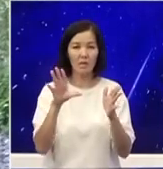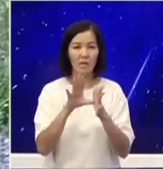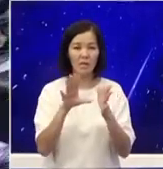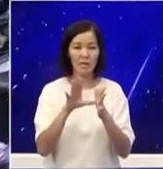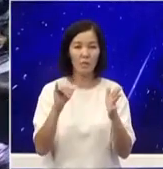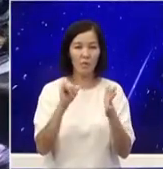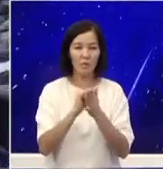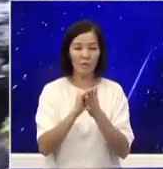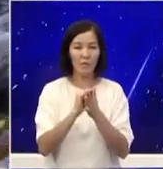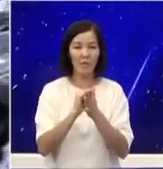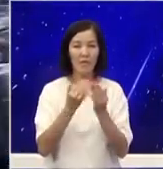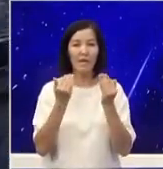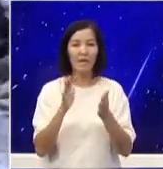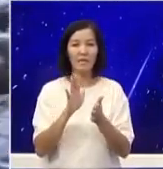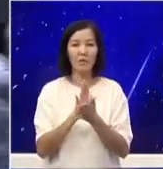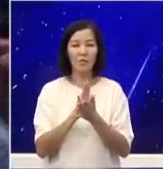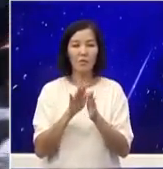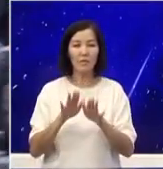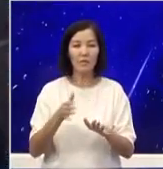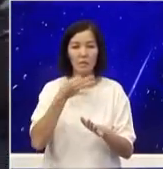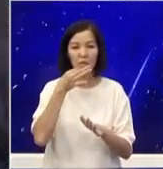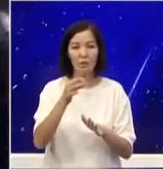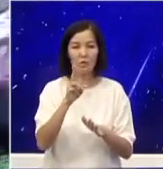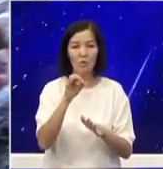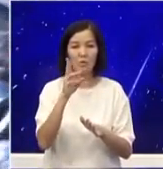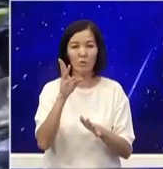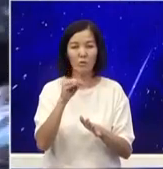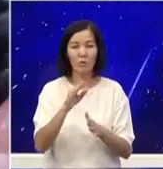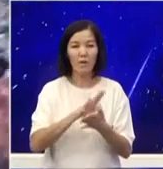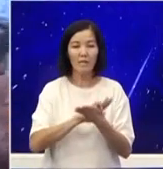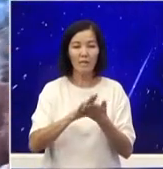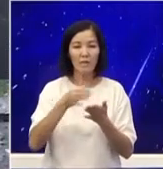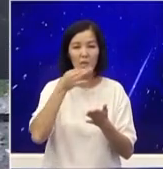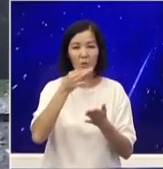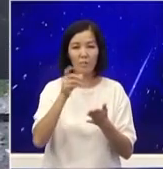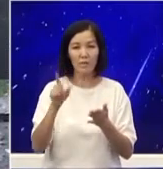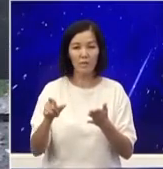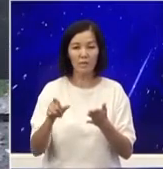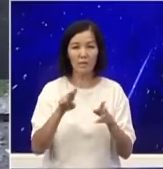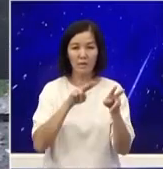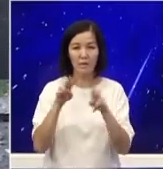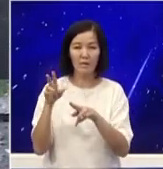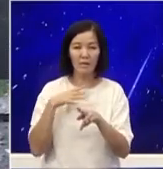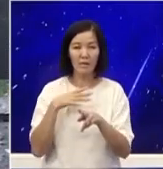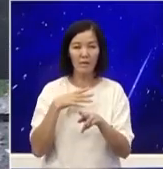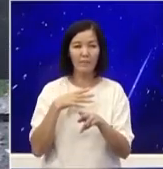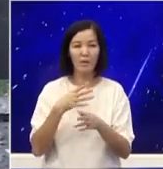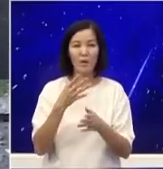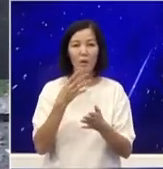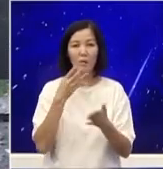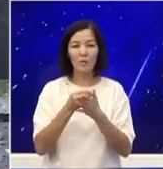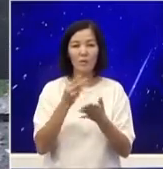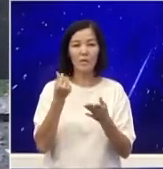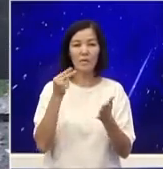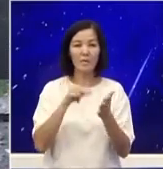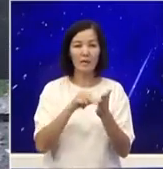Бұл қоқыс алаңына қазір жауапты Көксу тазалық жауапкершілігі шектеулі мекемесі. Бұлардың өздерінің қойған жаңа тарифтары бар.